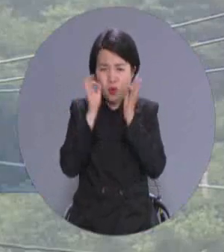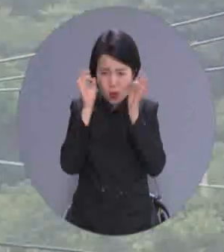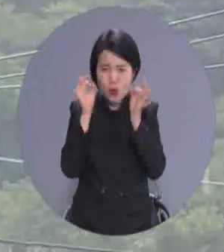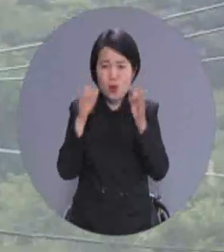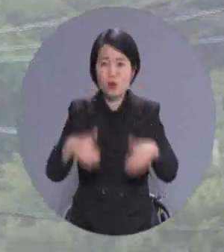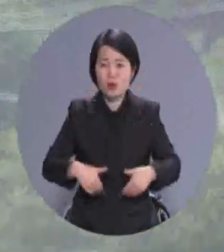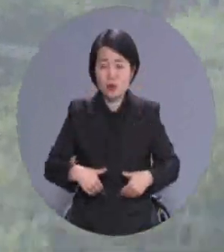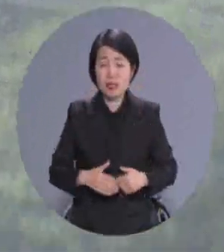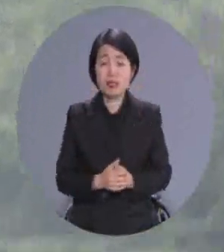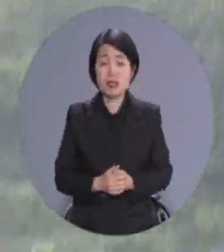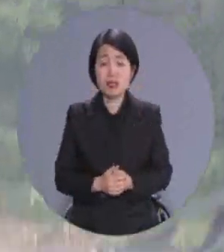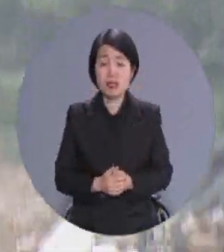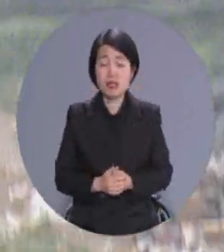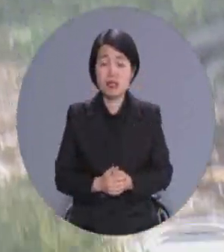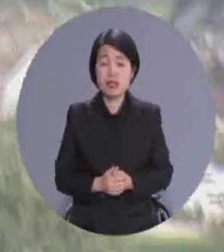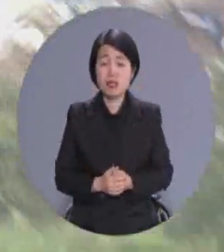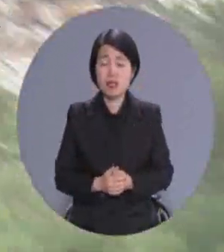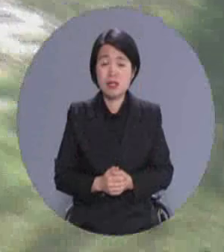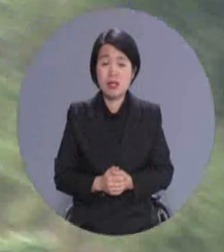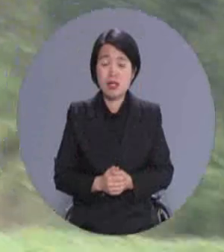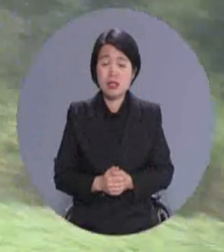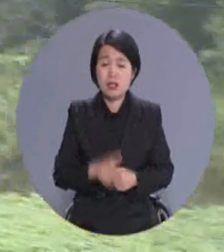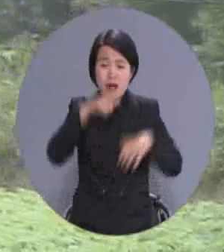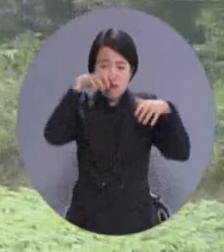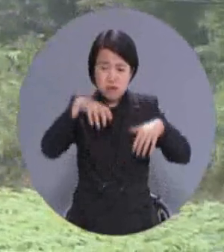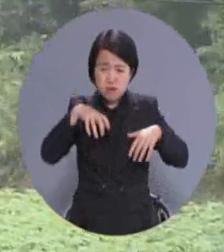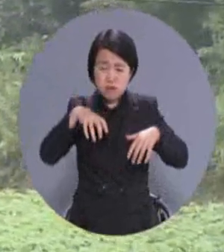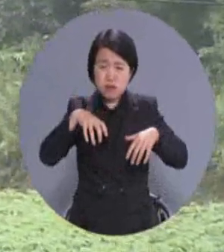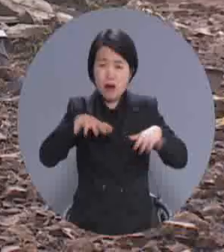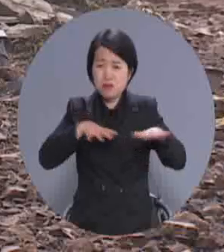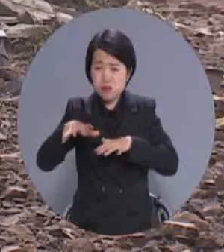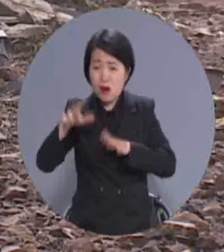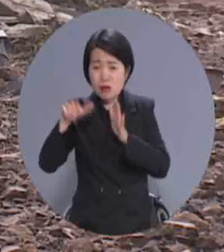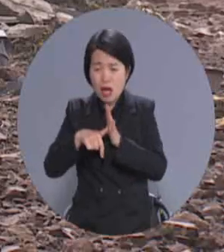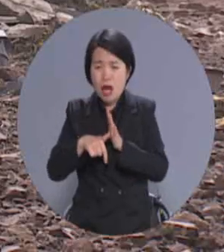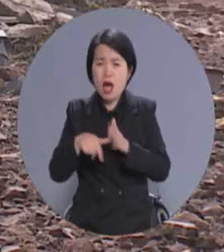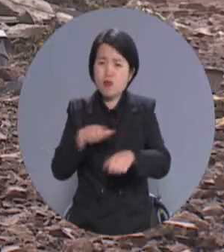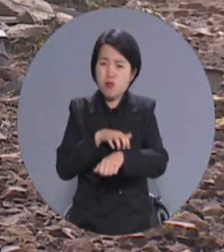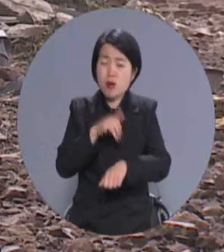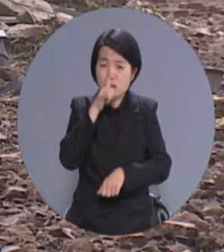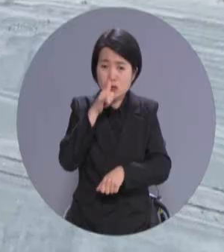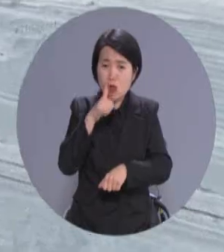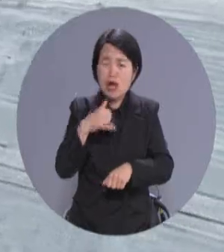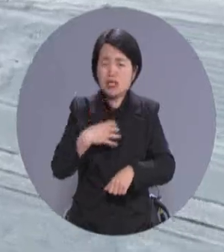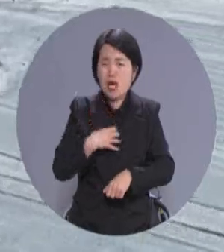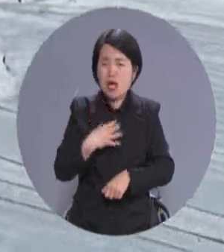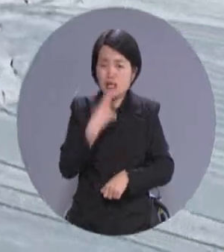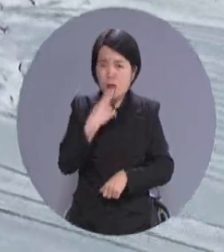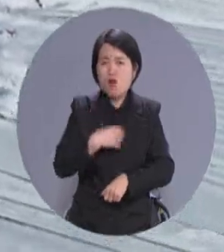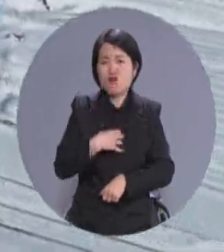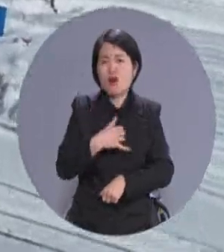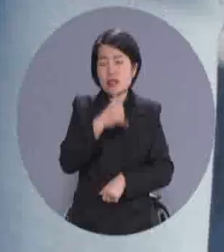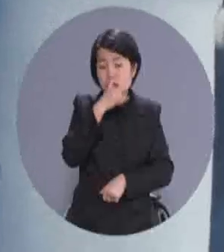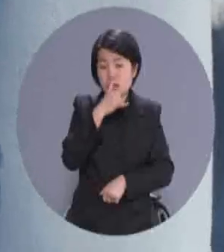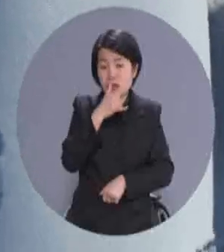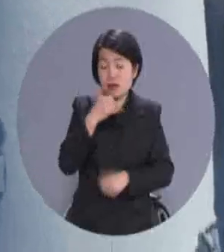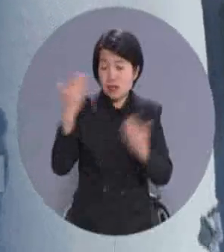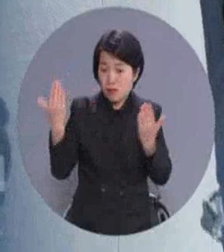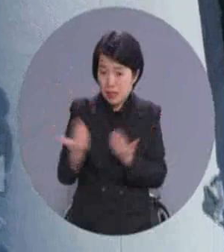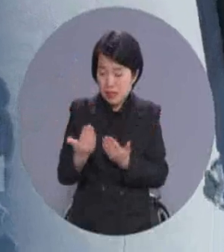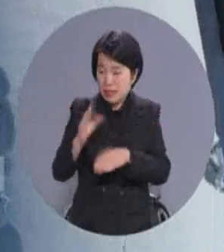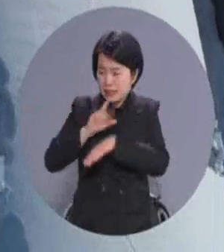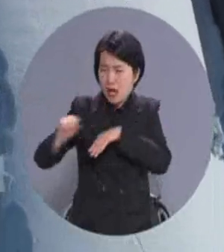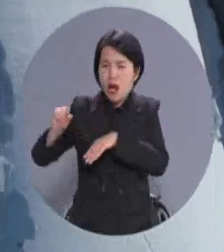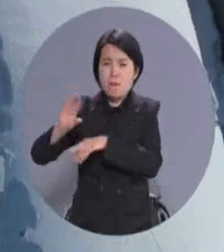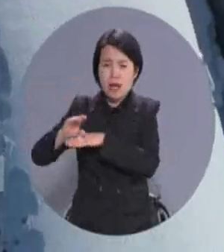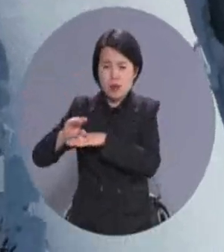노력하겠습니다. 일상적인 불편함을 넘어 생명까지 위협하고 있는 자연재난. 재난에 대응하는 지역방송의